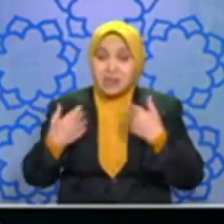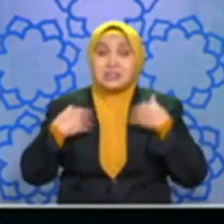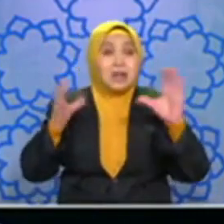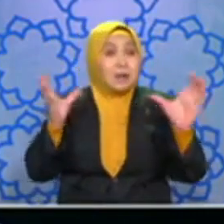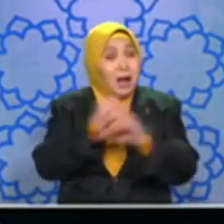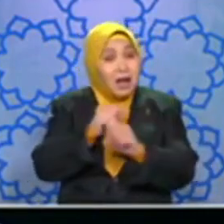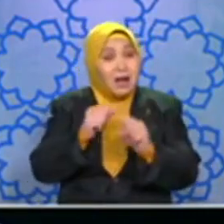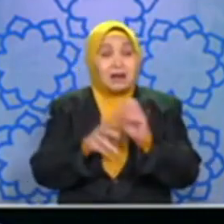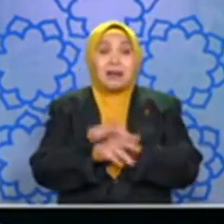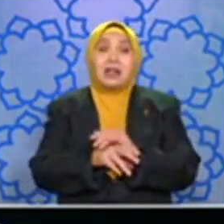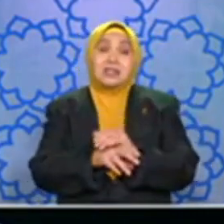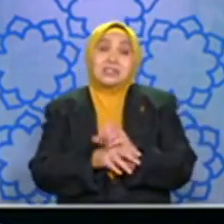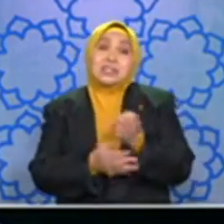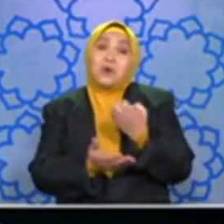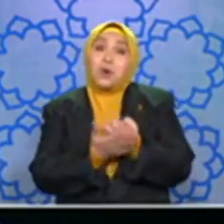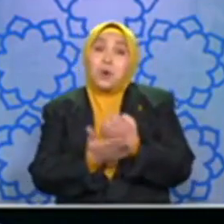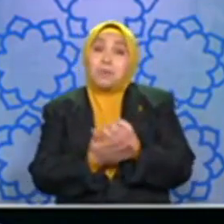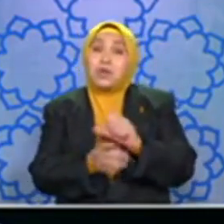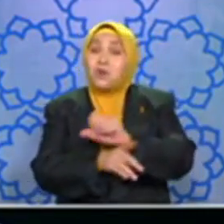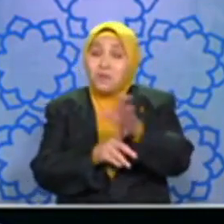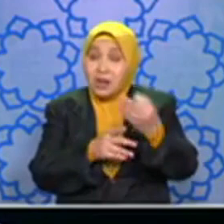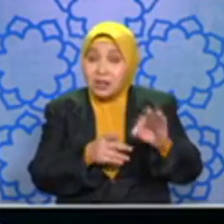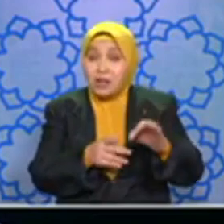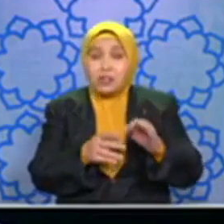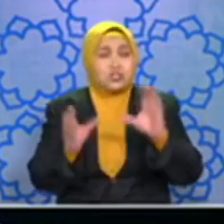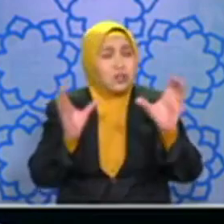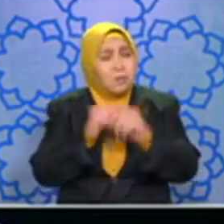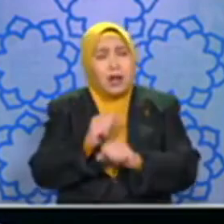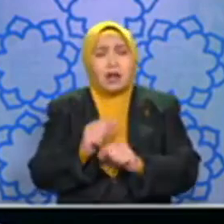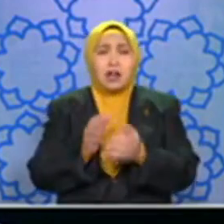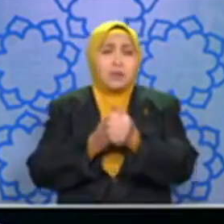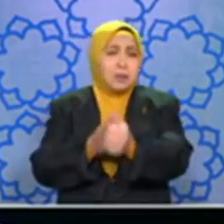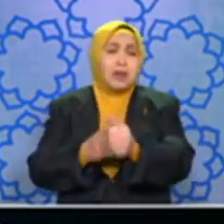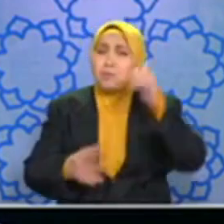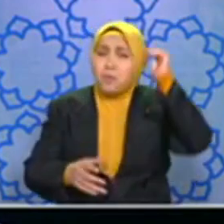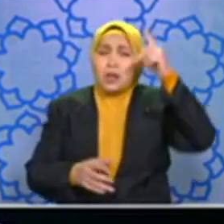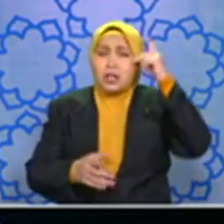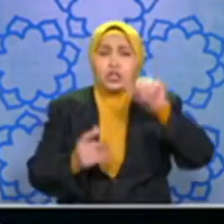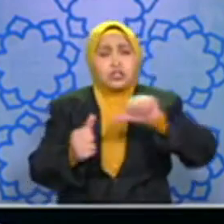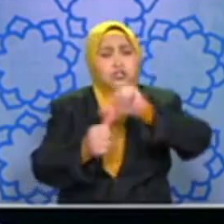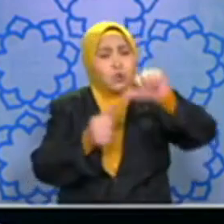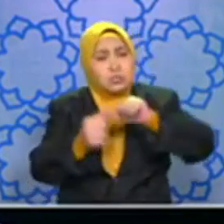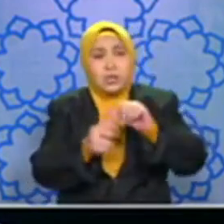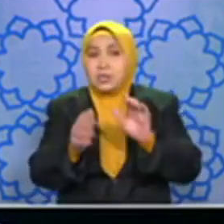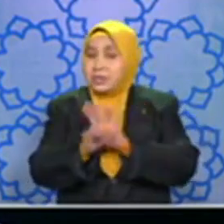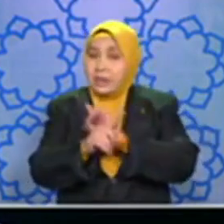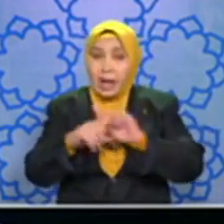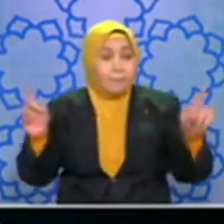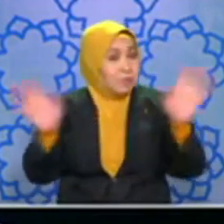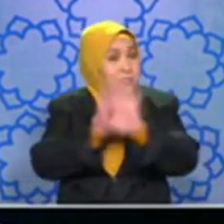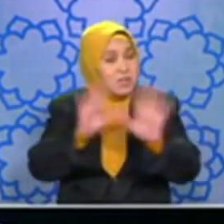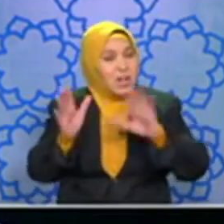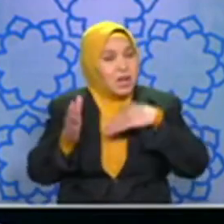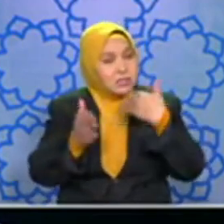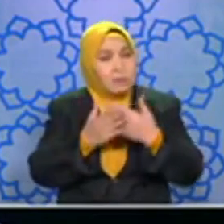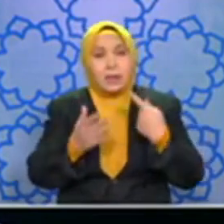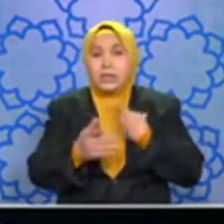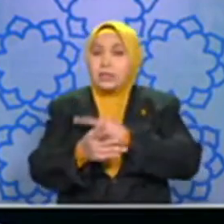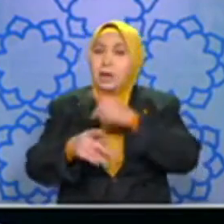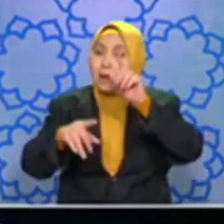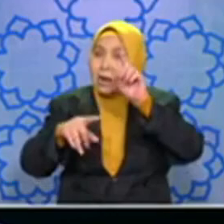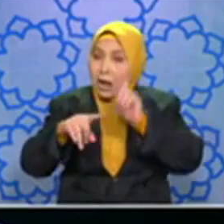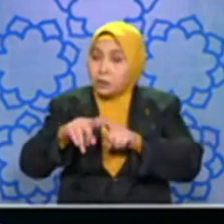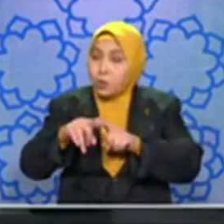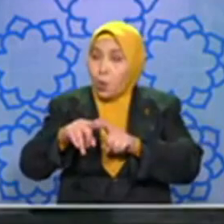ada cabaran ekonomi, cabaran kepimpinan, cabaran sosial, politik dan sebagainya, tapi jangan sampai kita bergantung